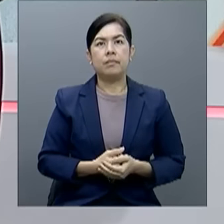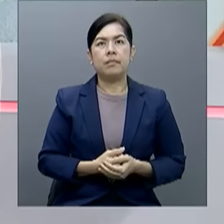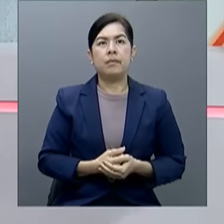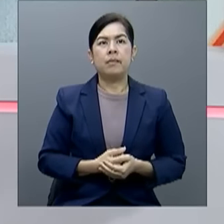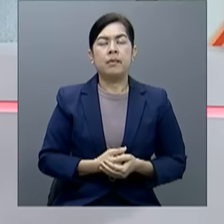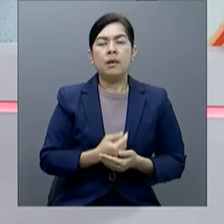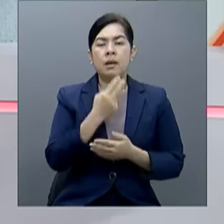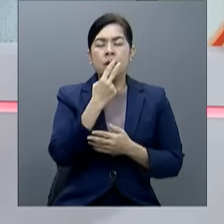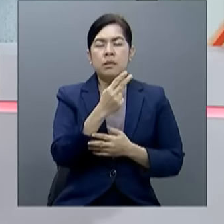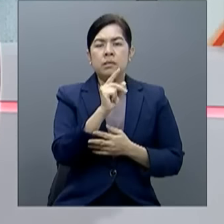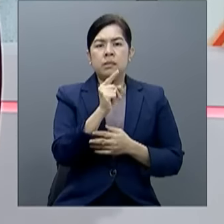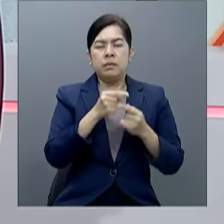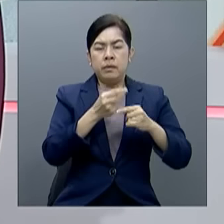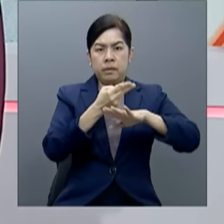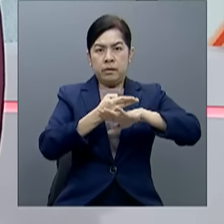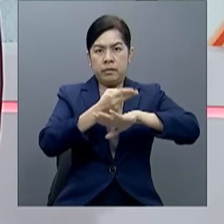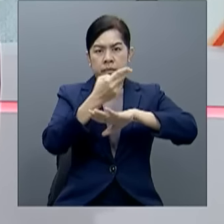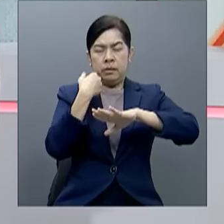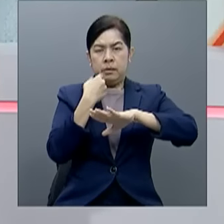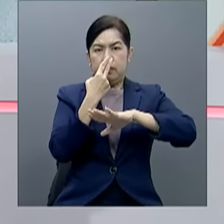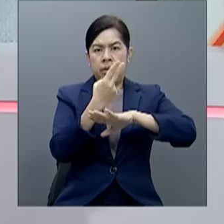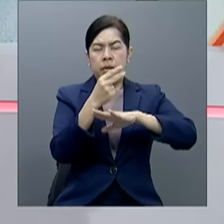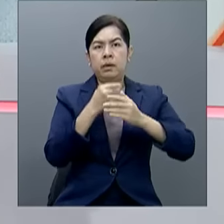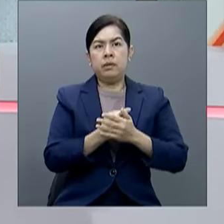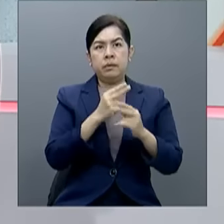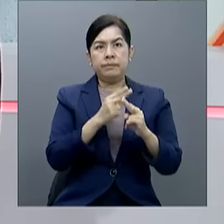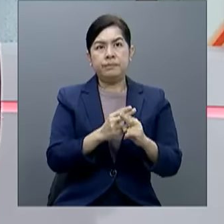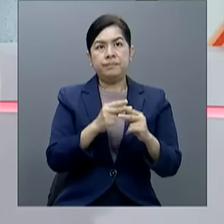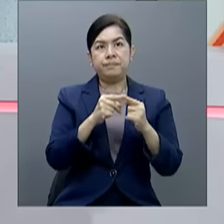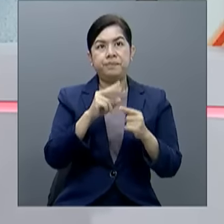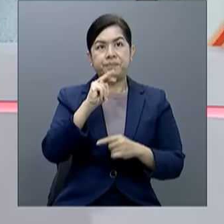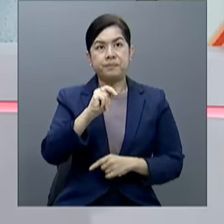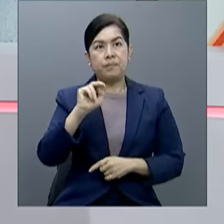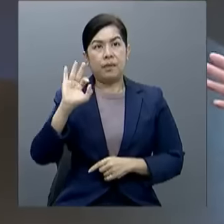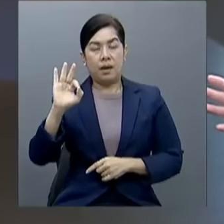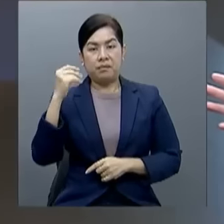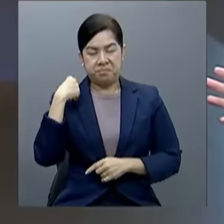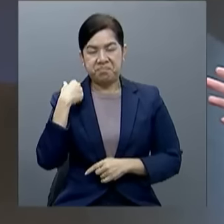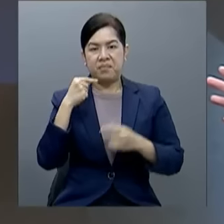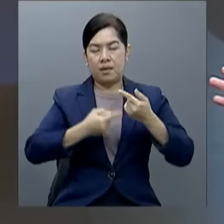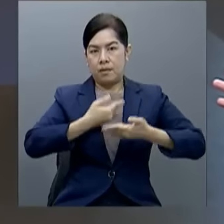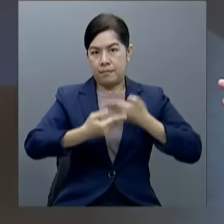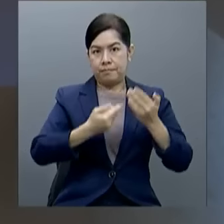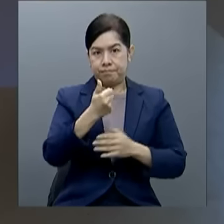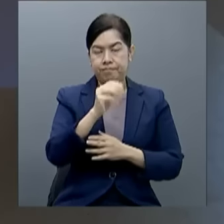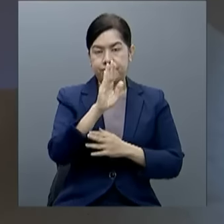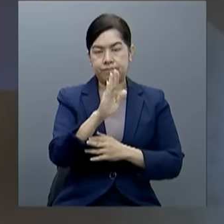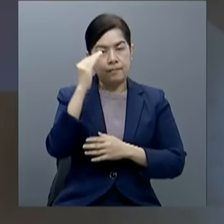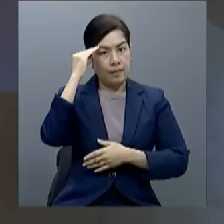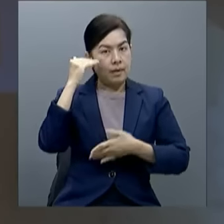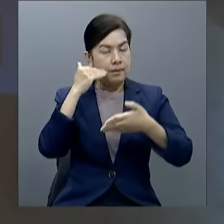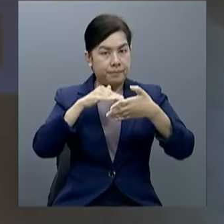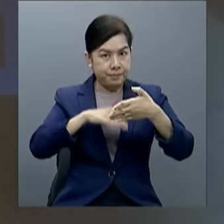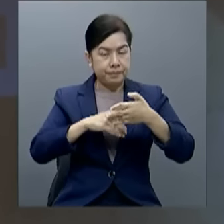นี่คือปืนใหญ่อัตราจรนะคะเคียนายฮาวิเซอร์นี่เป็นหนึ่งในอาวุธที่ขายดีที่สุดของเกาหลีใต้นะคะโดยเ